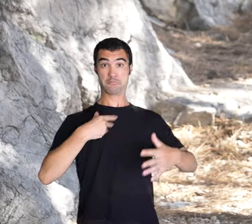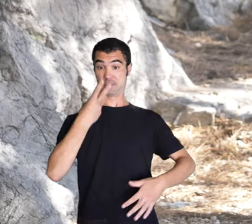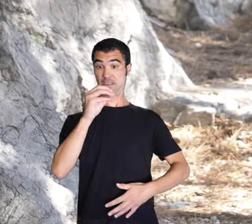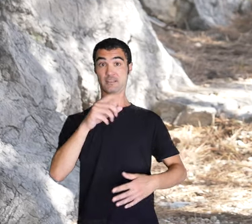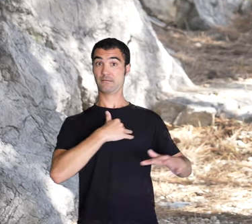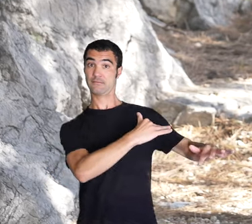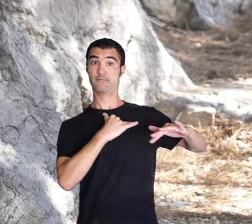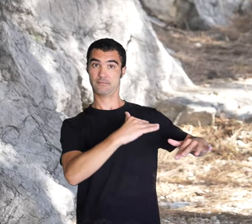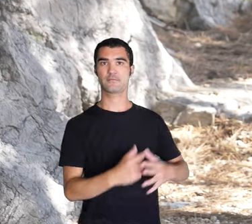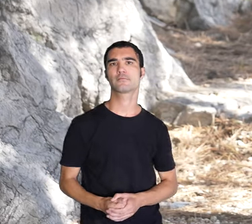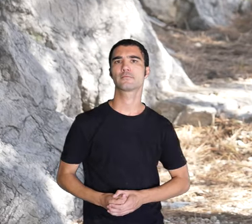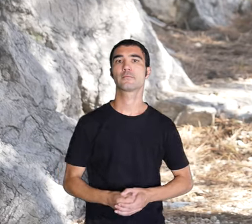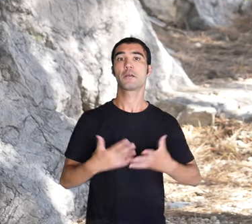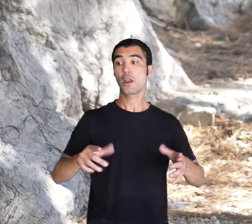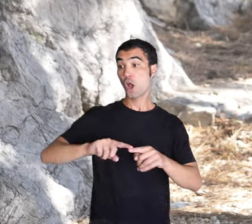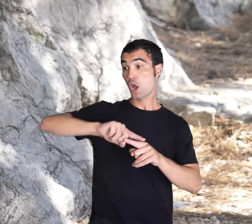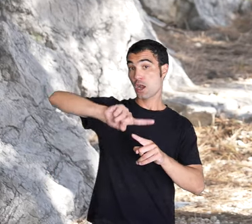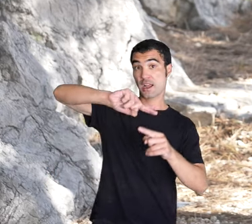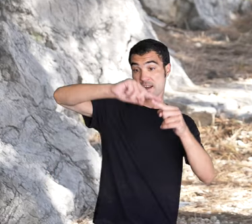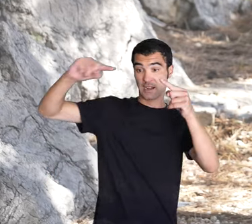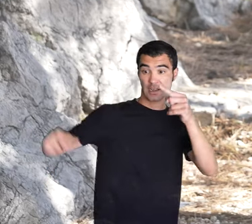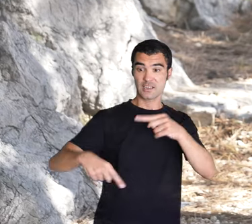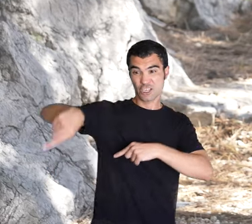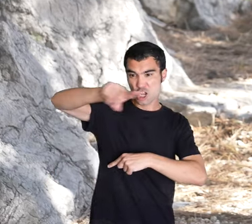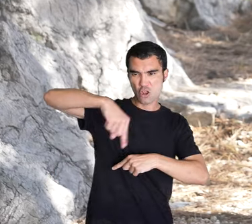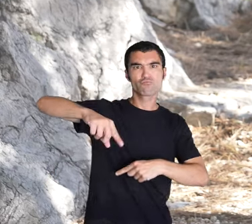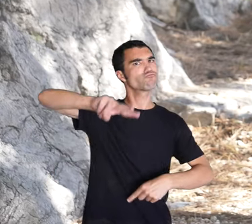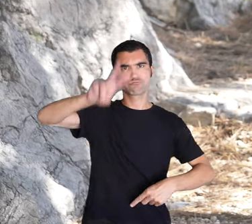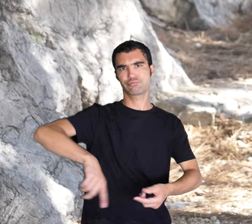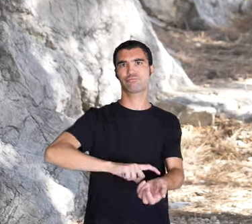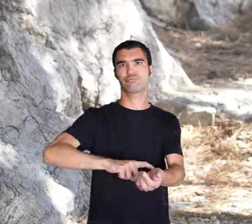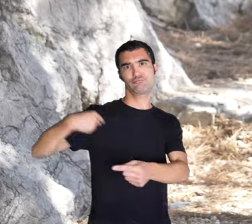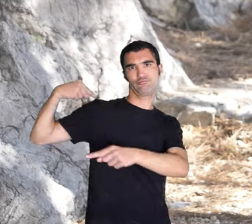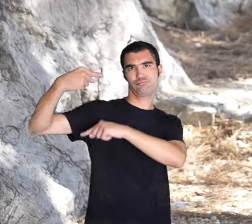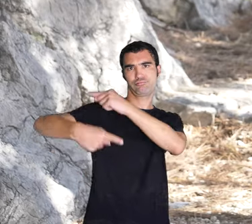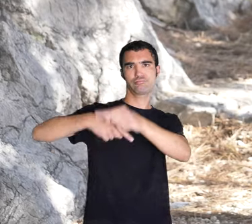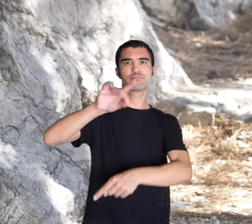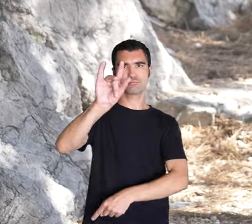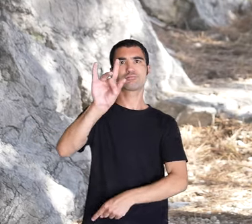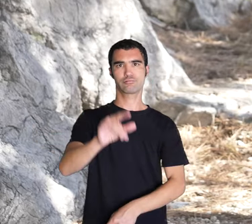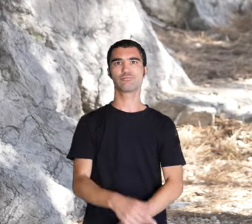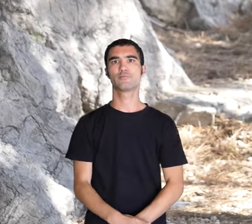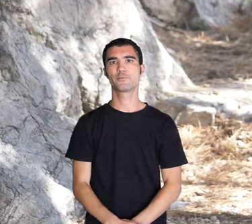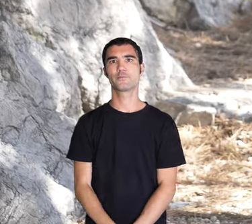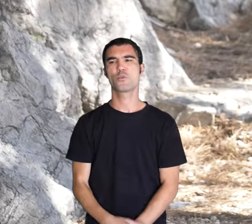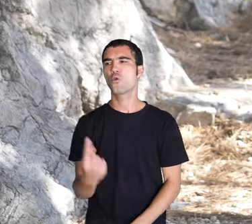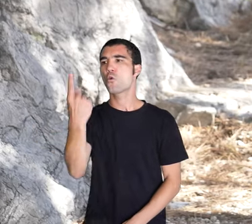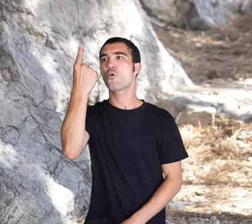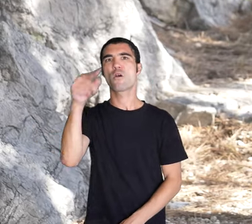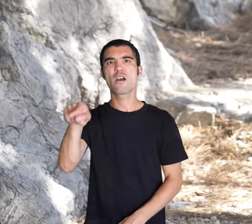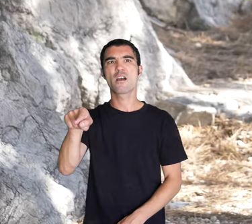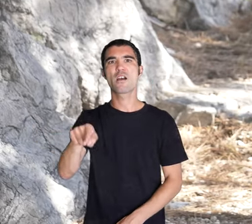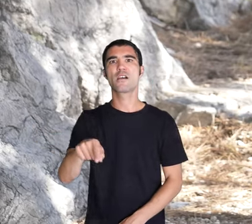canvi, els altres, tots són descendents de pescadors. Hi ha un que